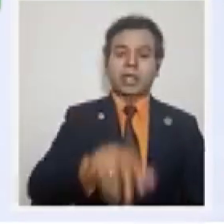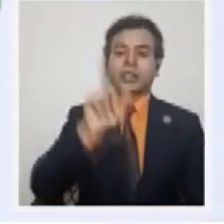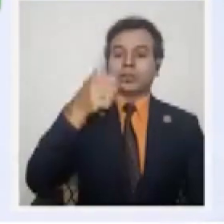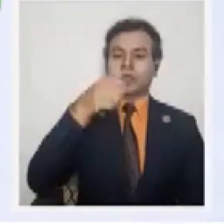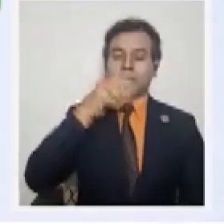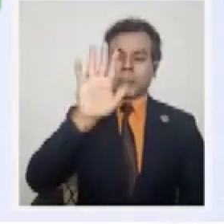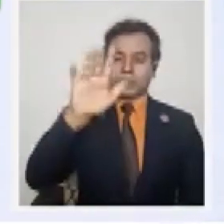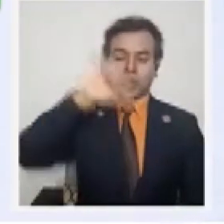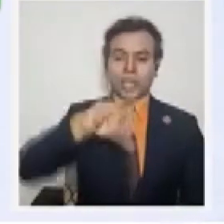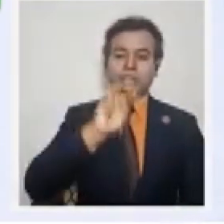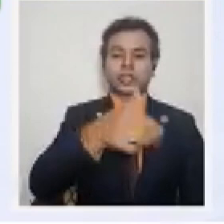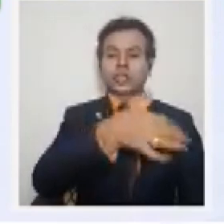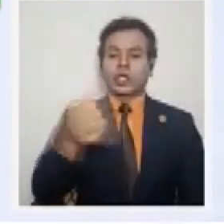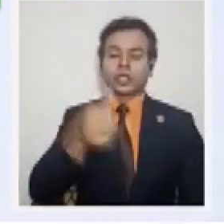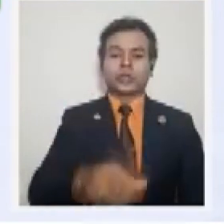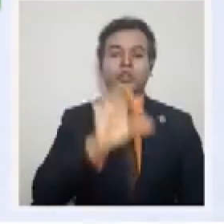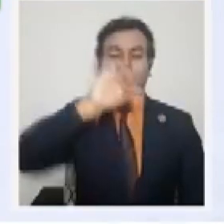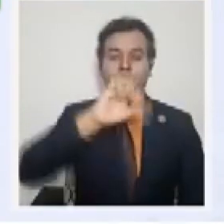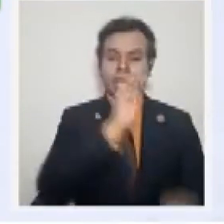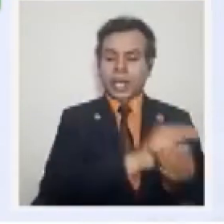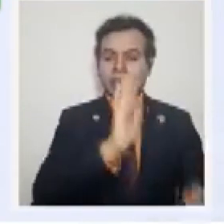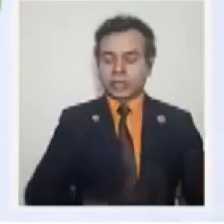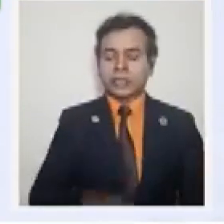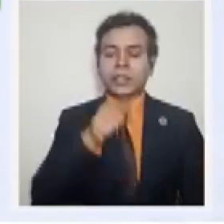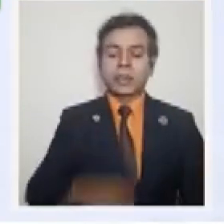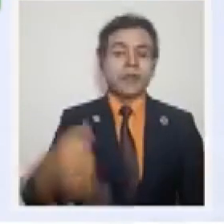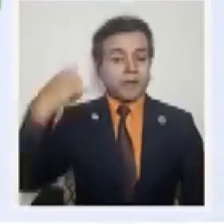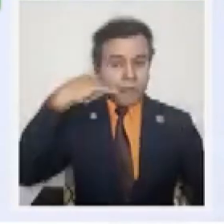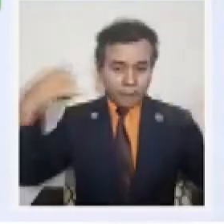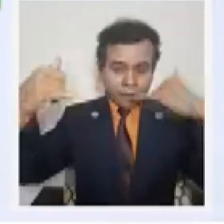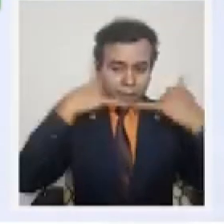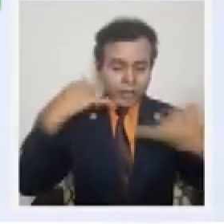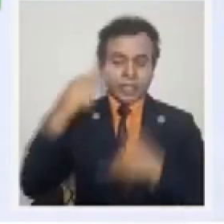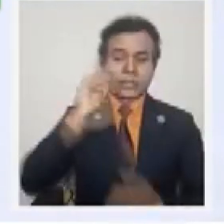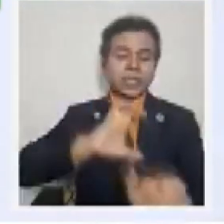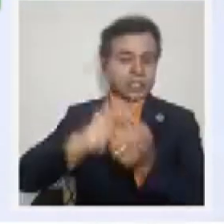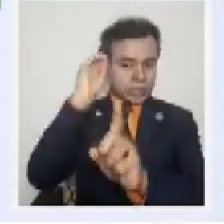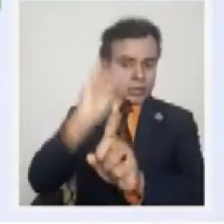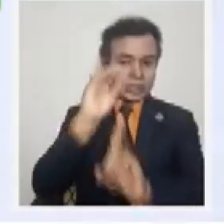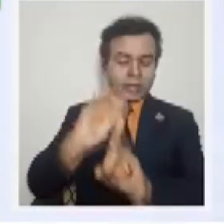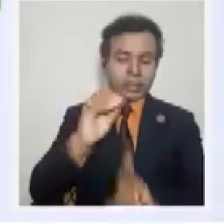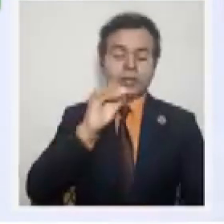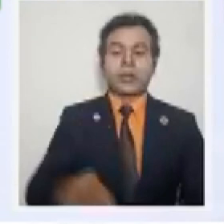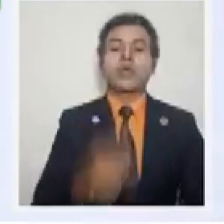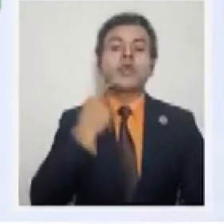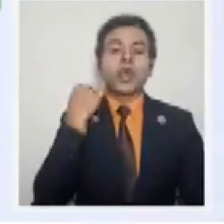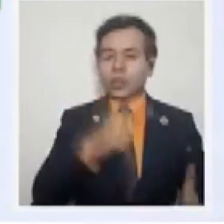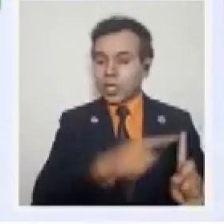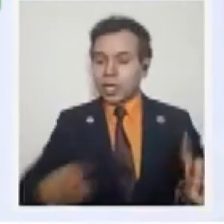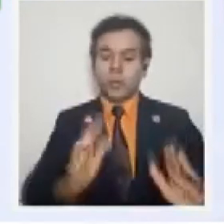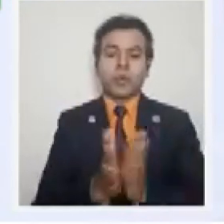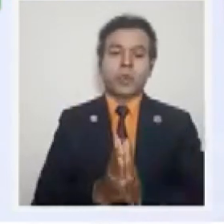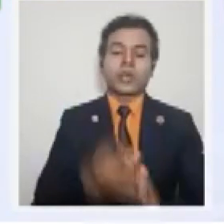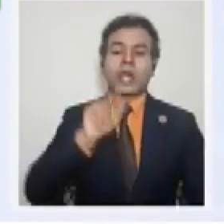21,10,393টি, বর্তমানে মজুত আছে 3,59,609টি। হটলাইনের মাধ্যমে